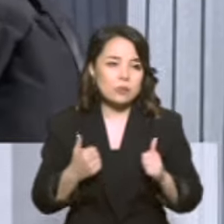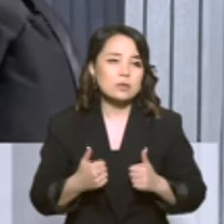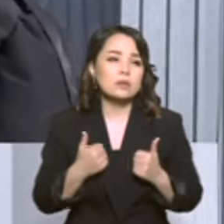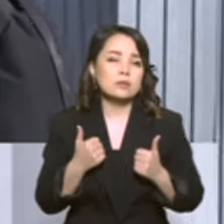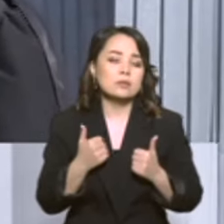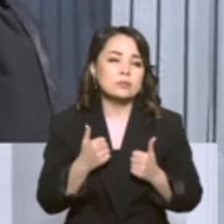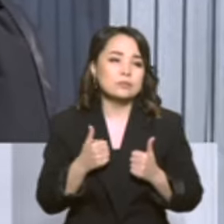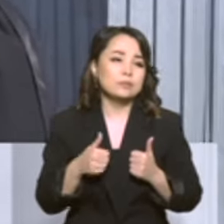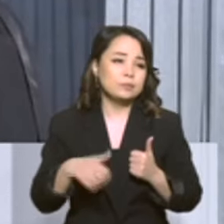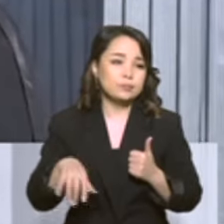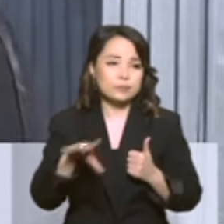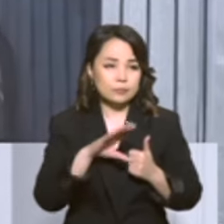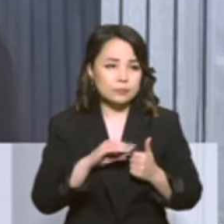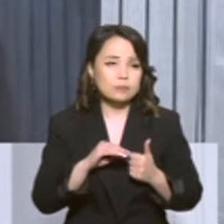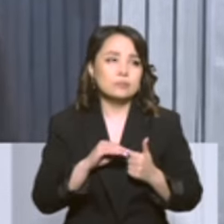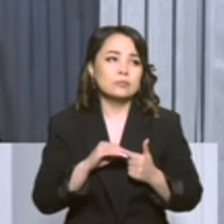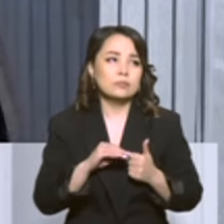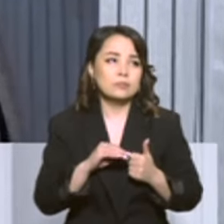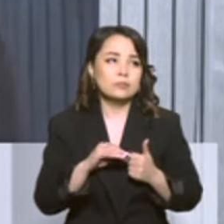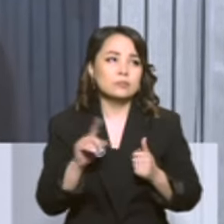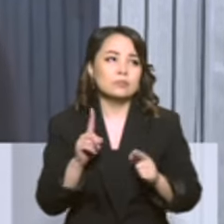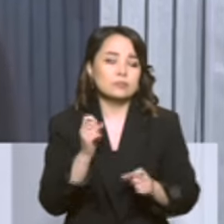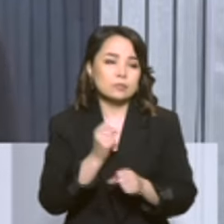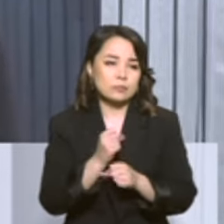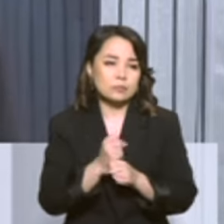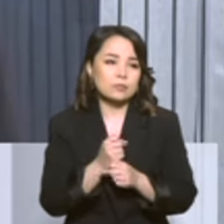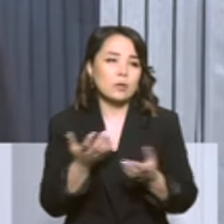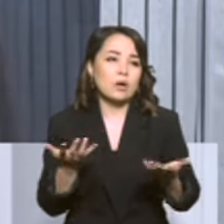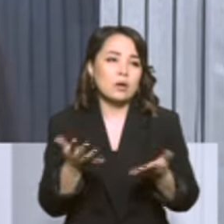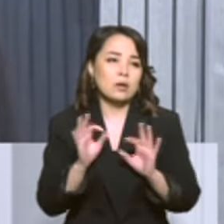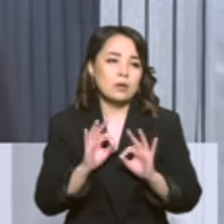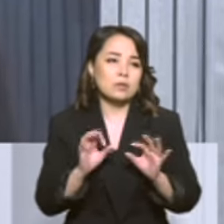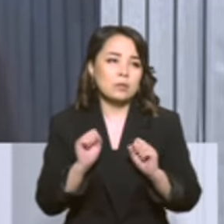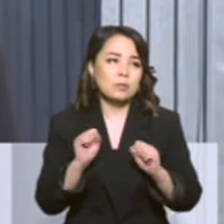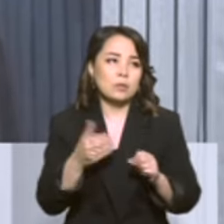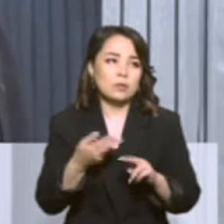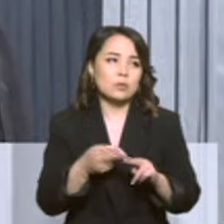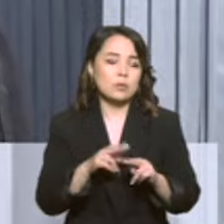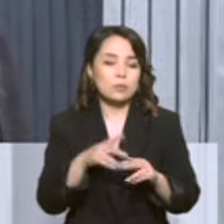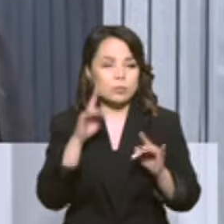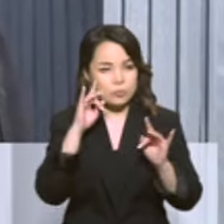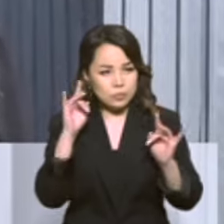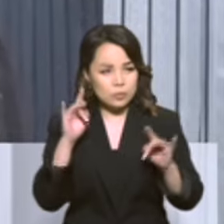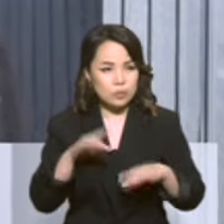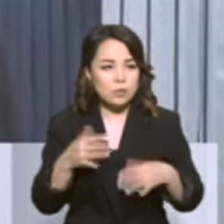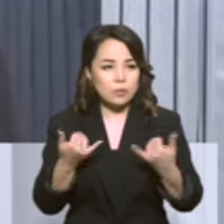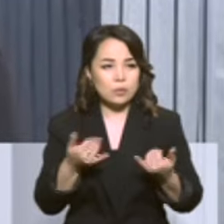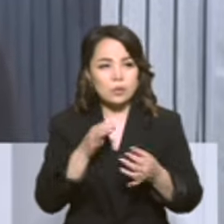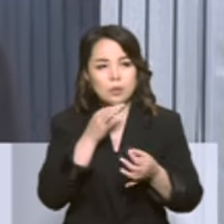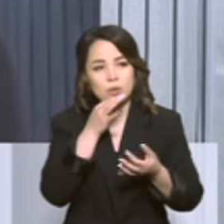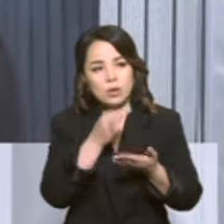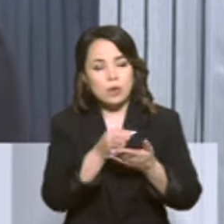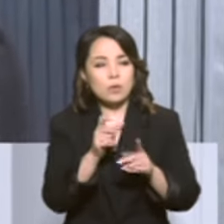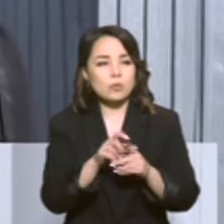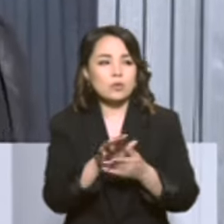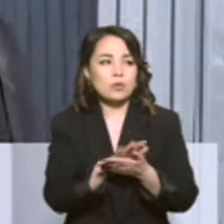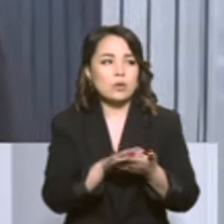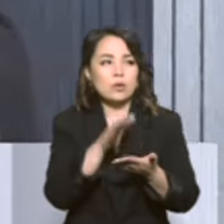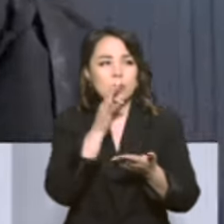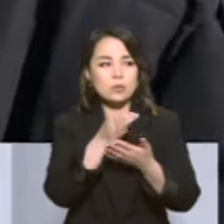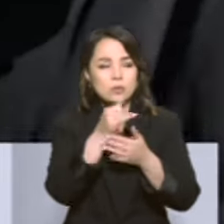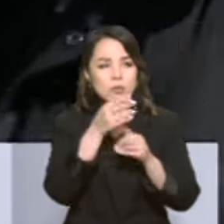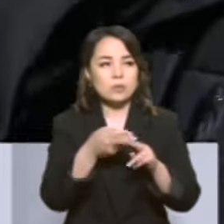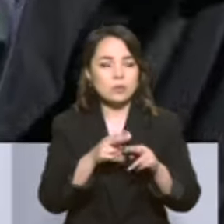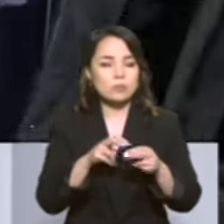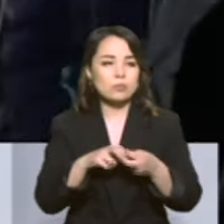бәріміз неміз енді. Қалай деп айтайын енді шынына келгенде мынандай өзі ауызға дұрыс сөзді түспейді екен, бәріміз де